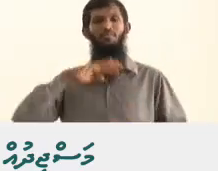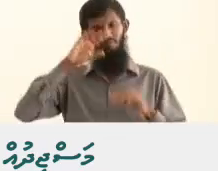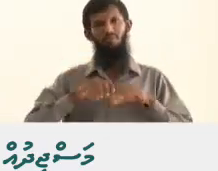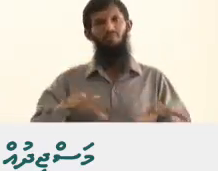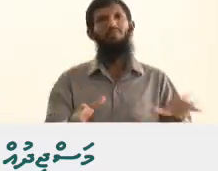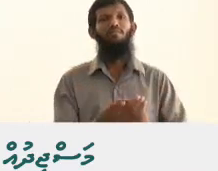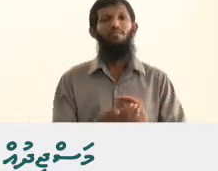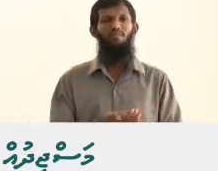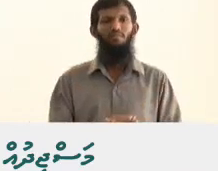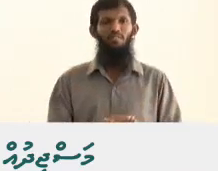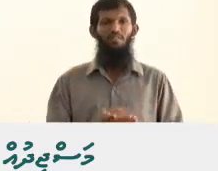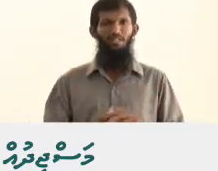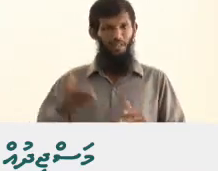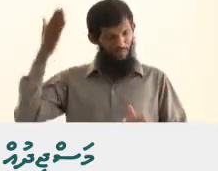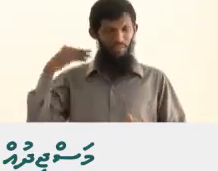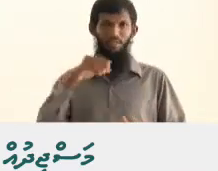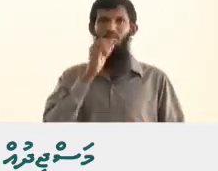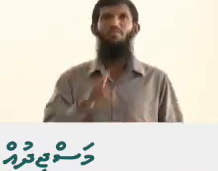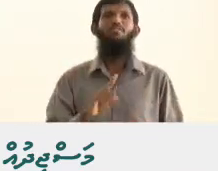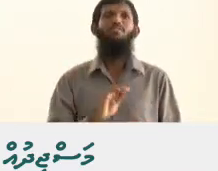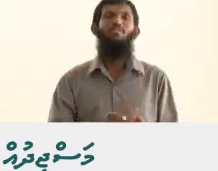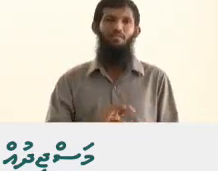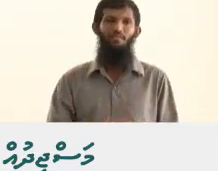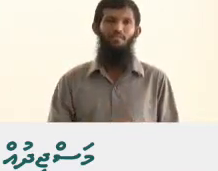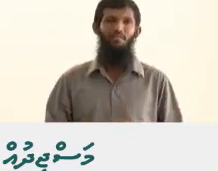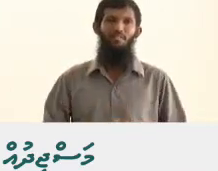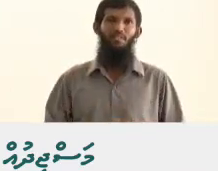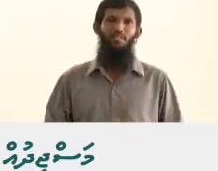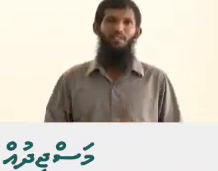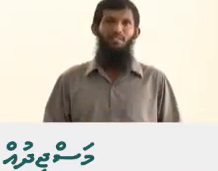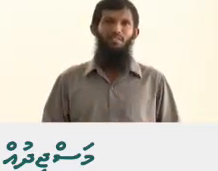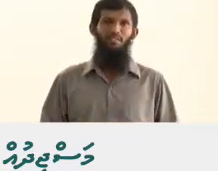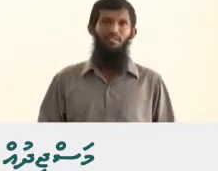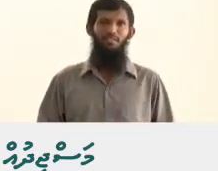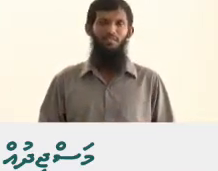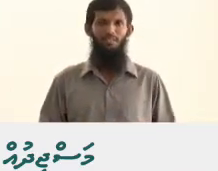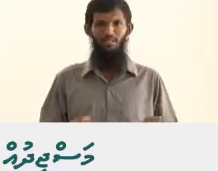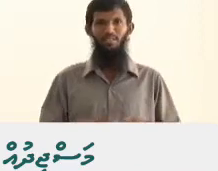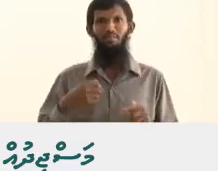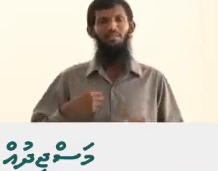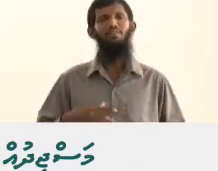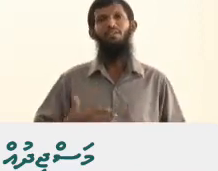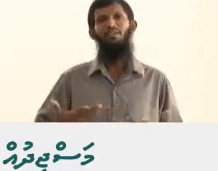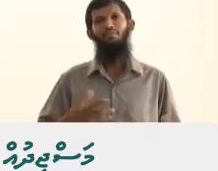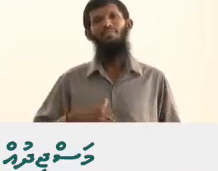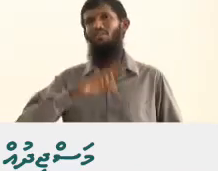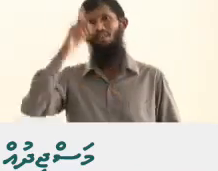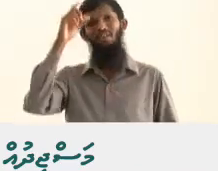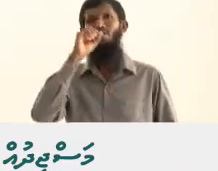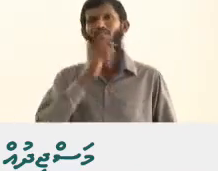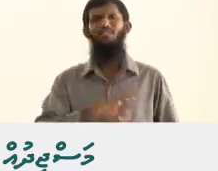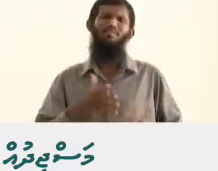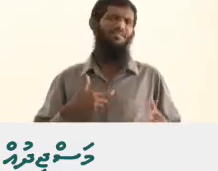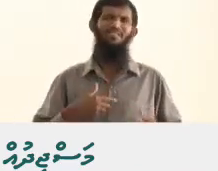dobeti muslimahun waang hurikame waane nunhe bune sababatahuga nuhifa duukollumaki islami